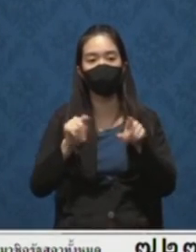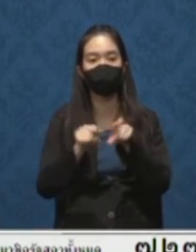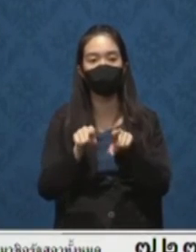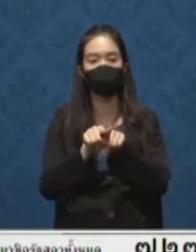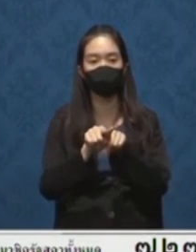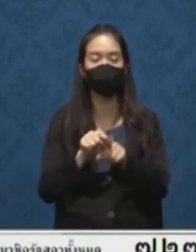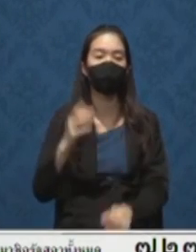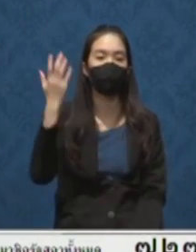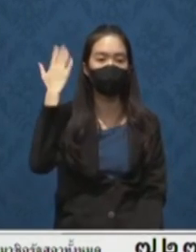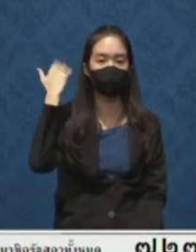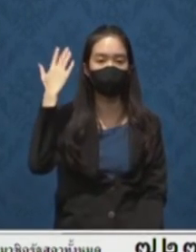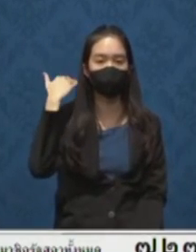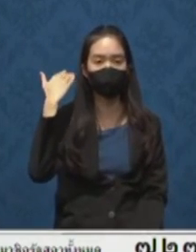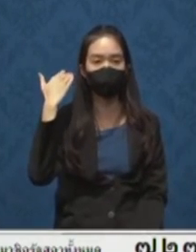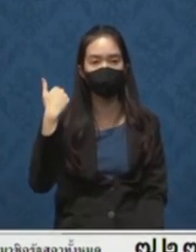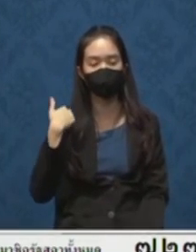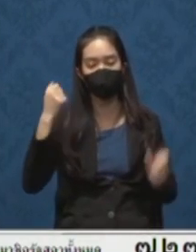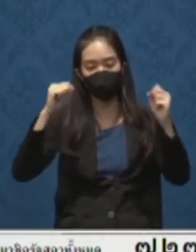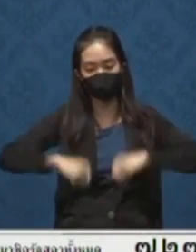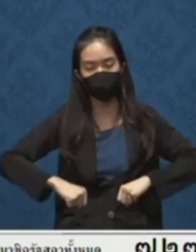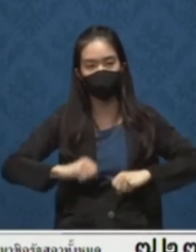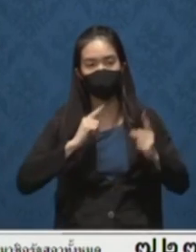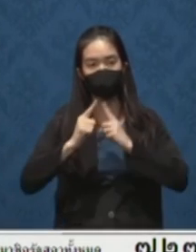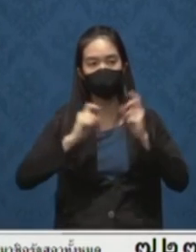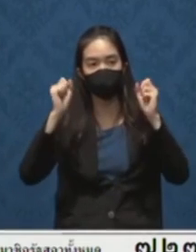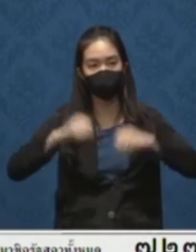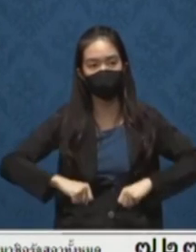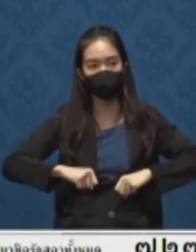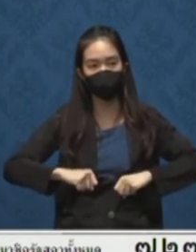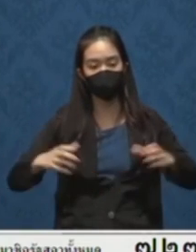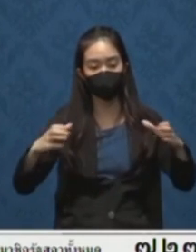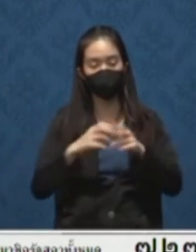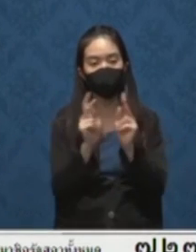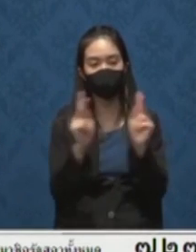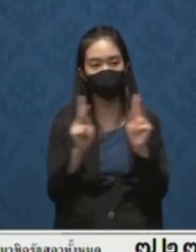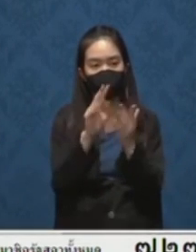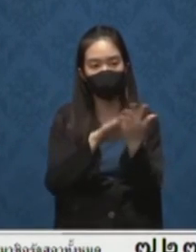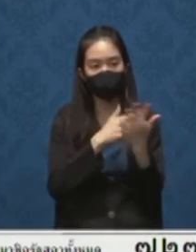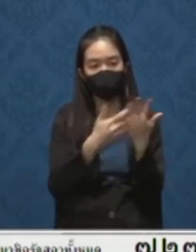ในวันนั้นมีมัตติของคณะกรรการยุทศาชาติออกมา